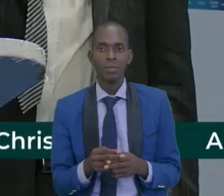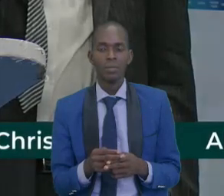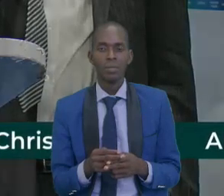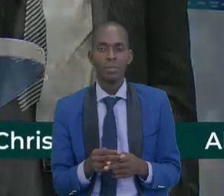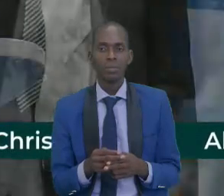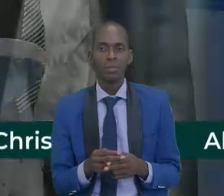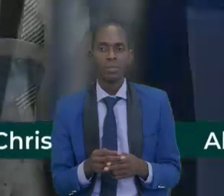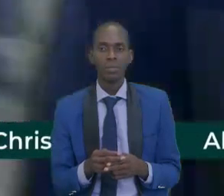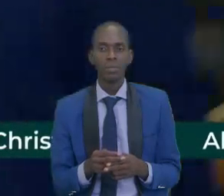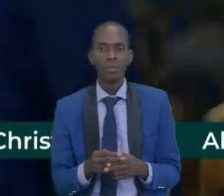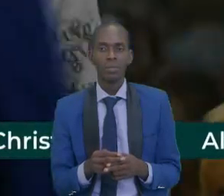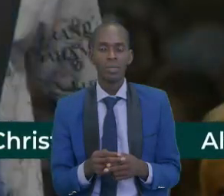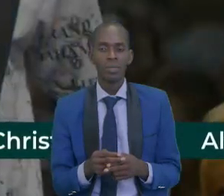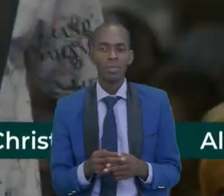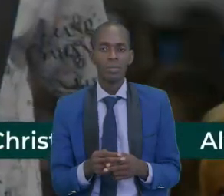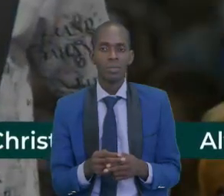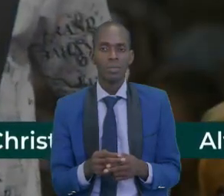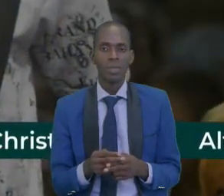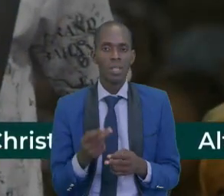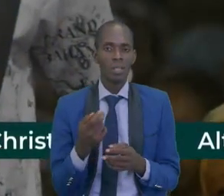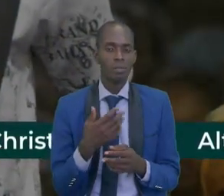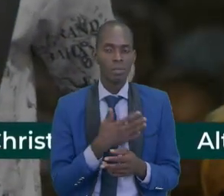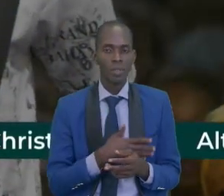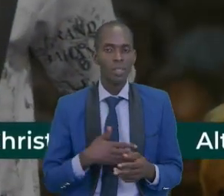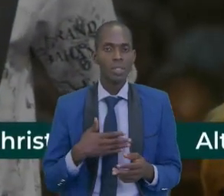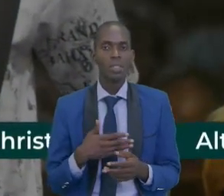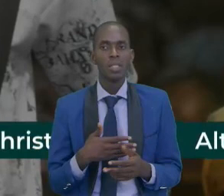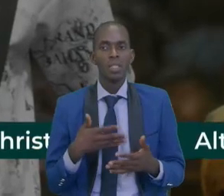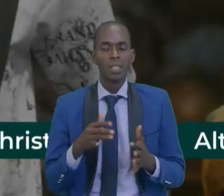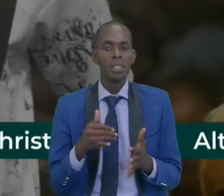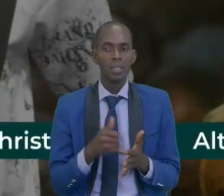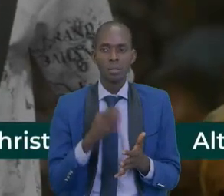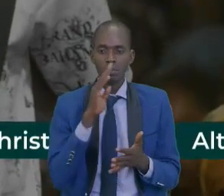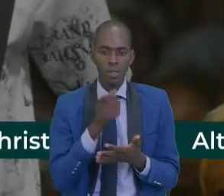Lettre capitale. Please let that be in capital letters.